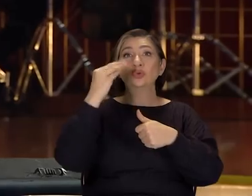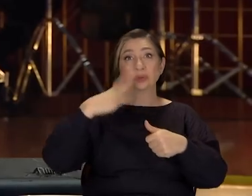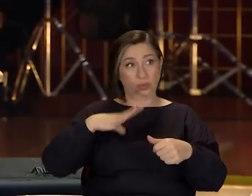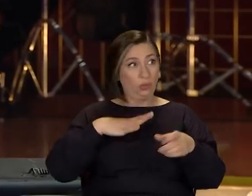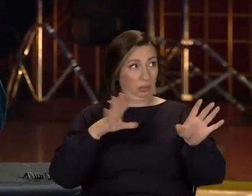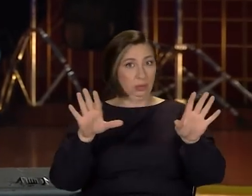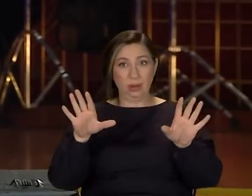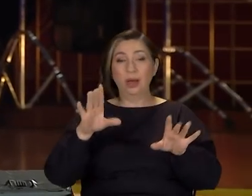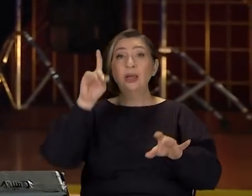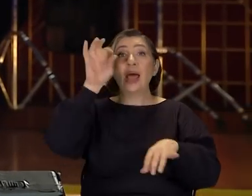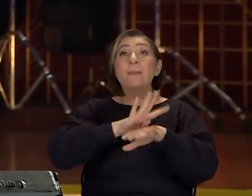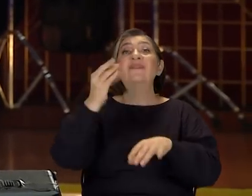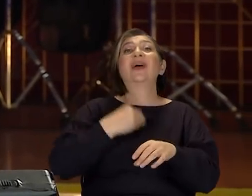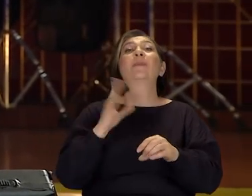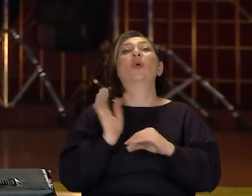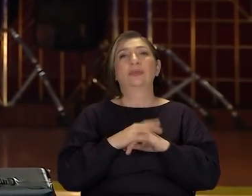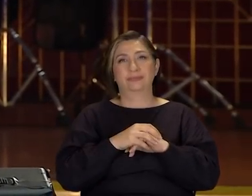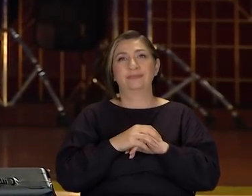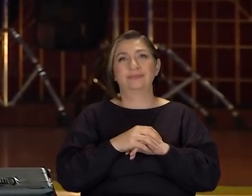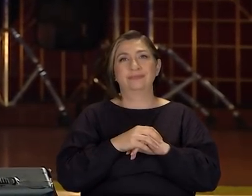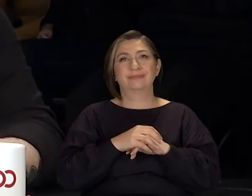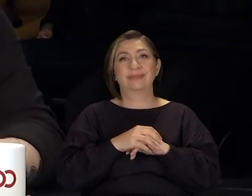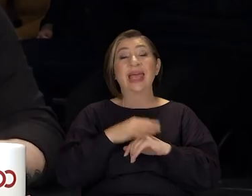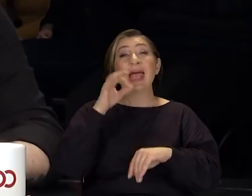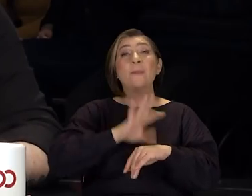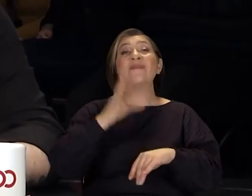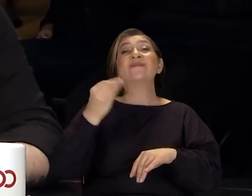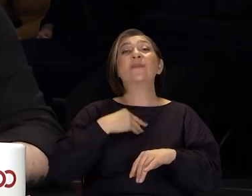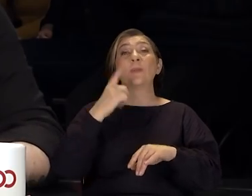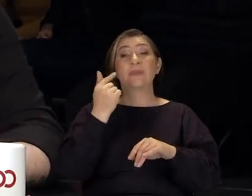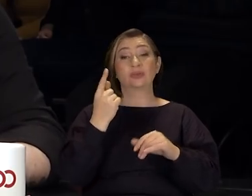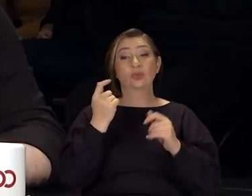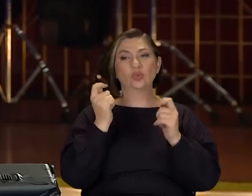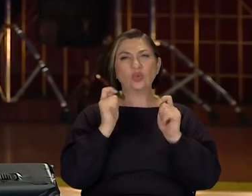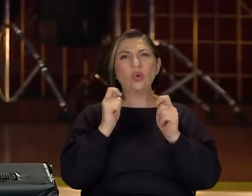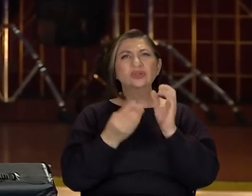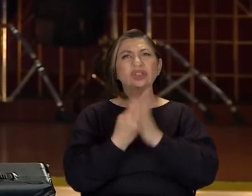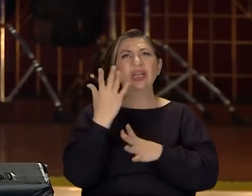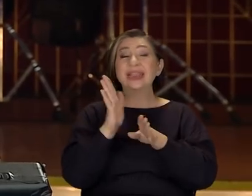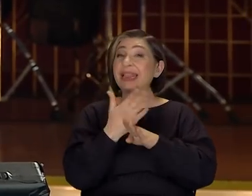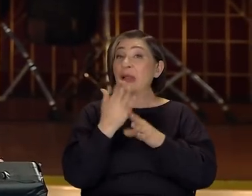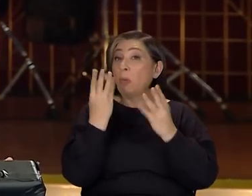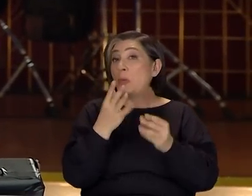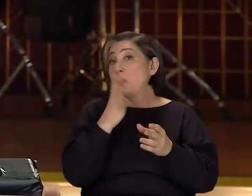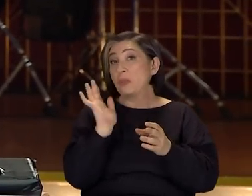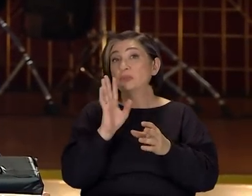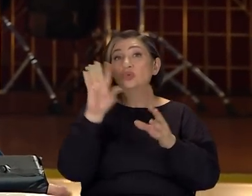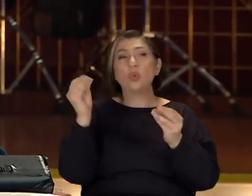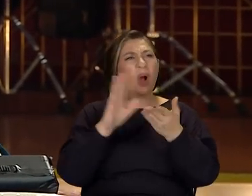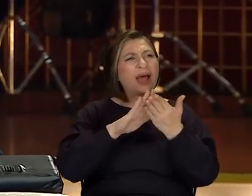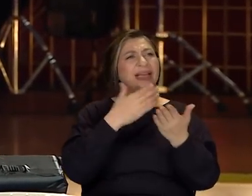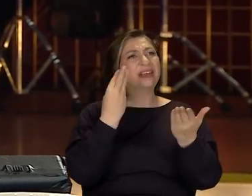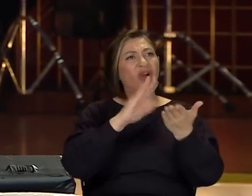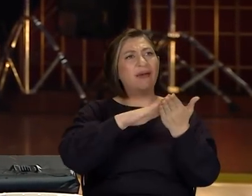isteyince Allah hemen vermiyor. Hemen vermiyor, biraz güçlükler oluyor. Yani niye oluyor bilmiyorum. Çoğu arkadaşım,